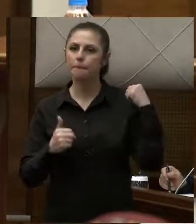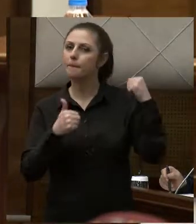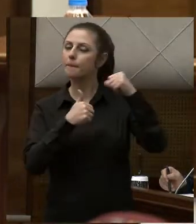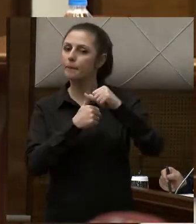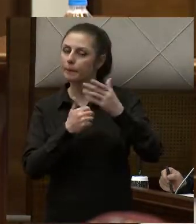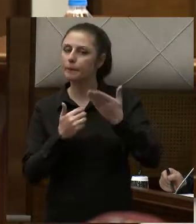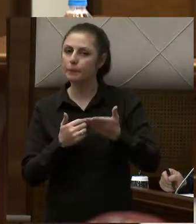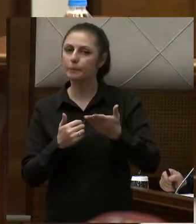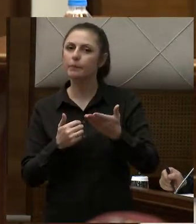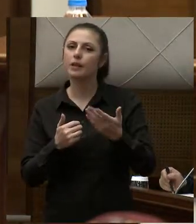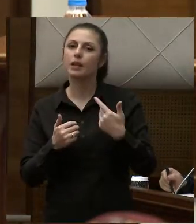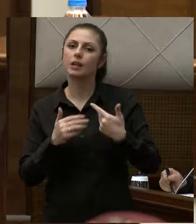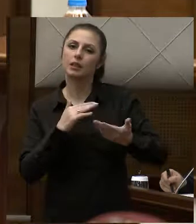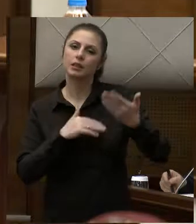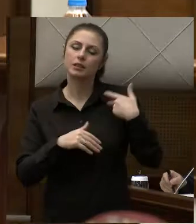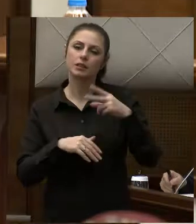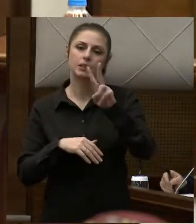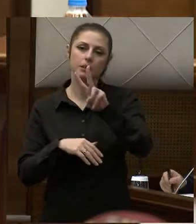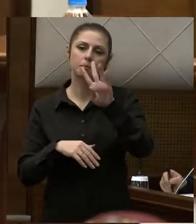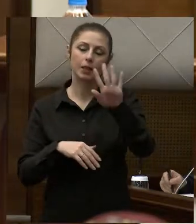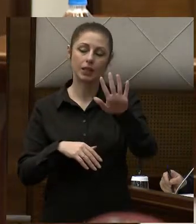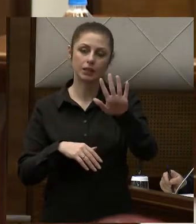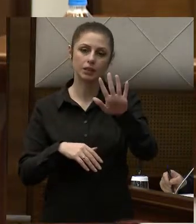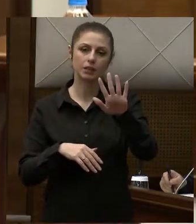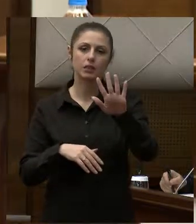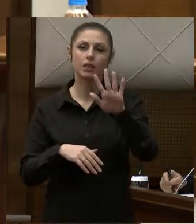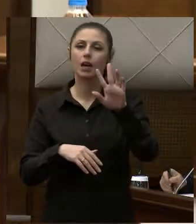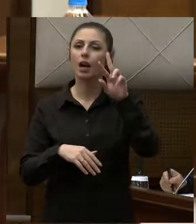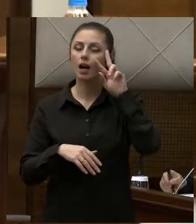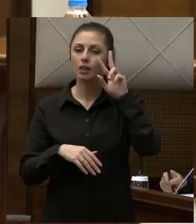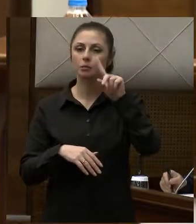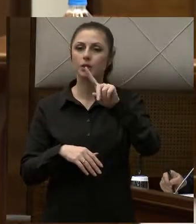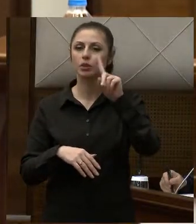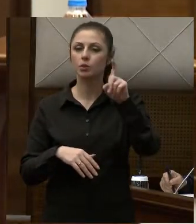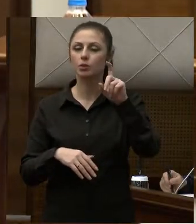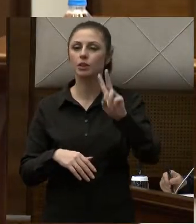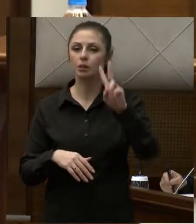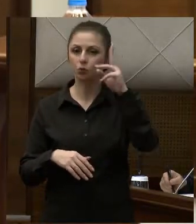geçtiğimiz Aralık ayında, 25 Aralık 1973'te